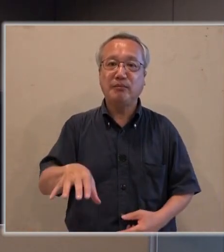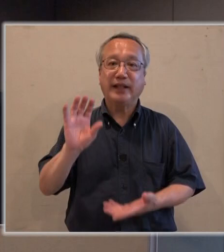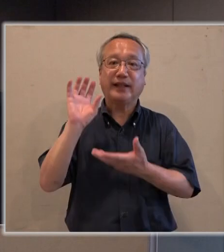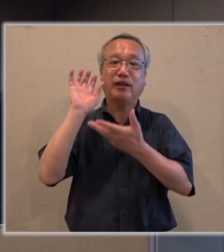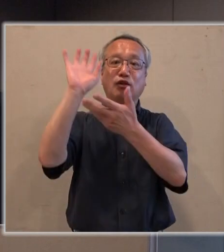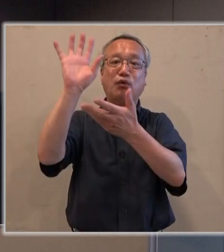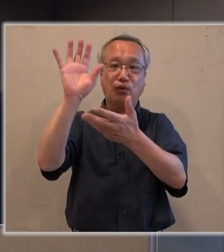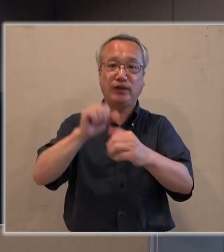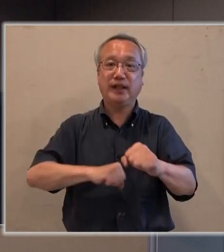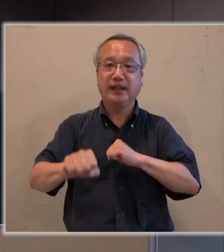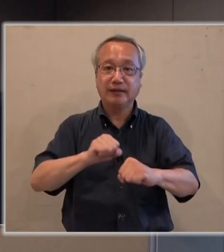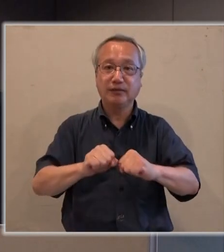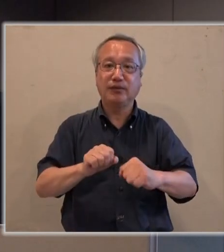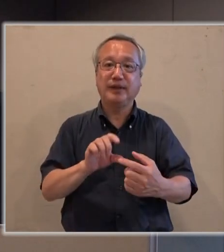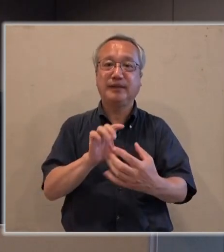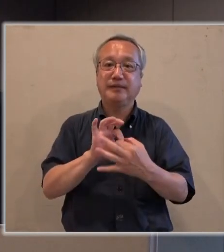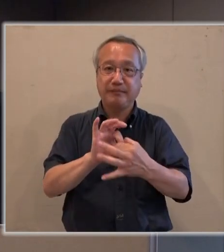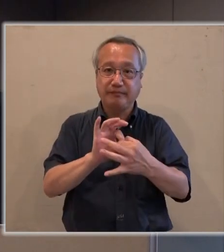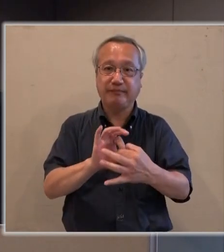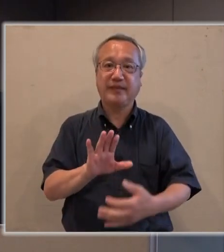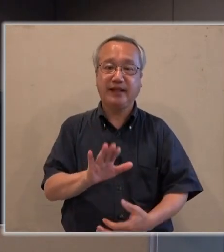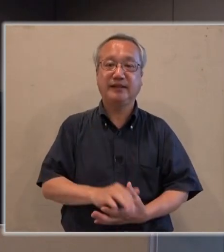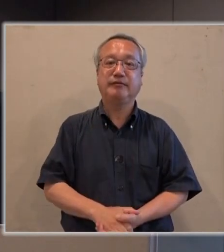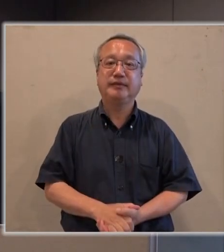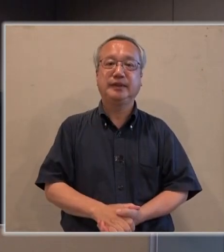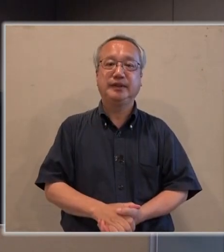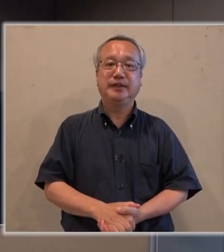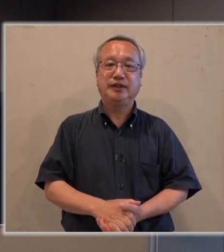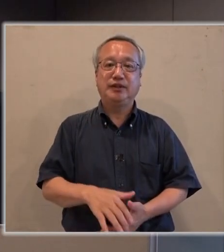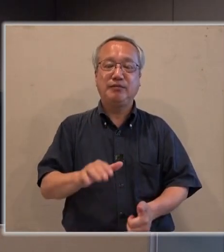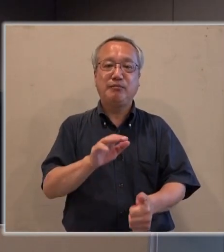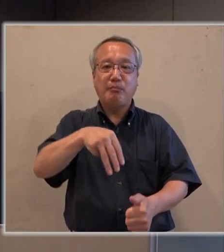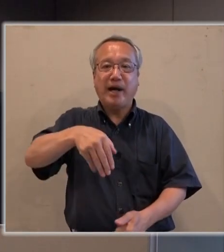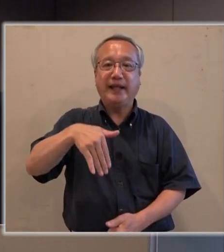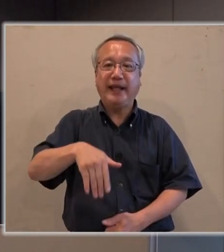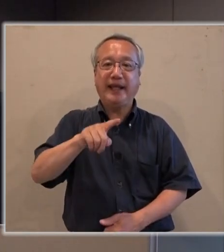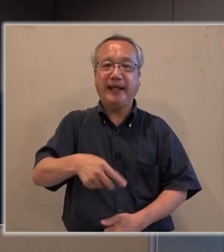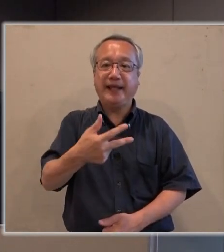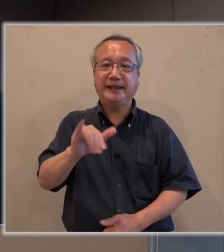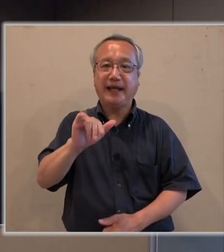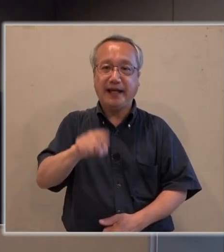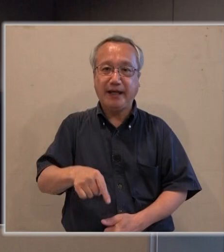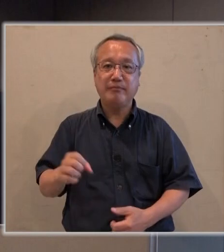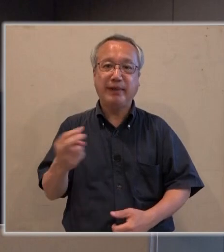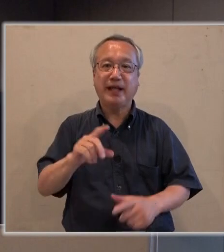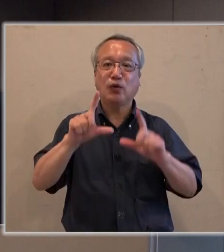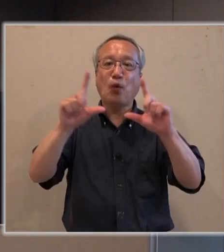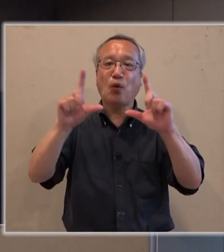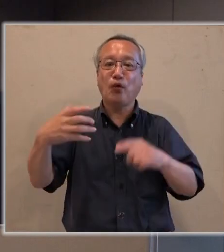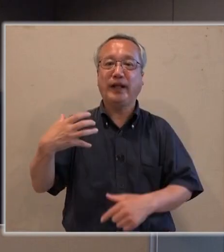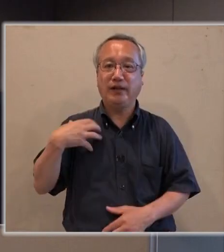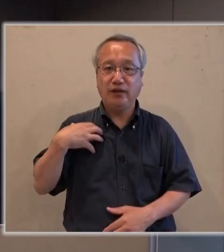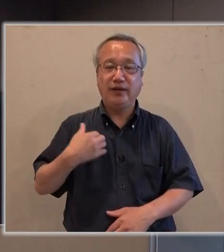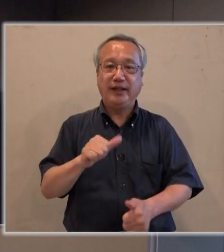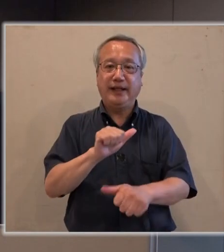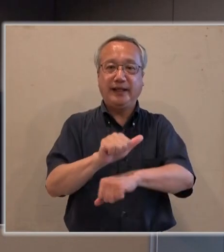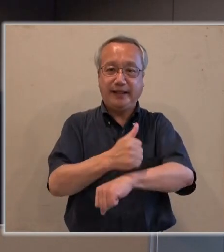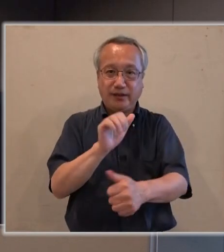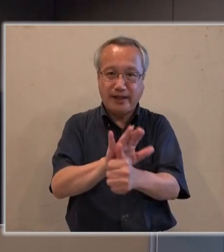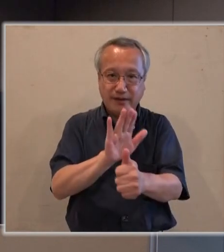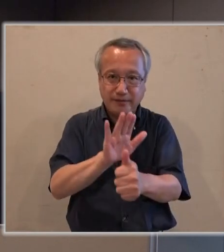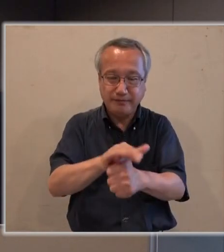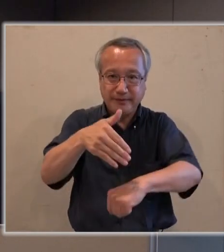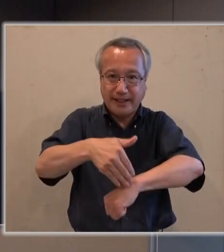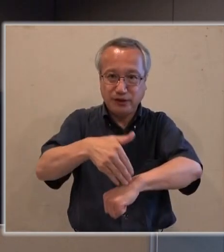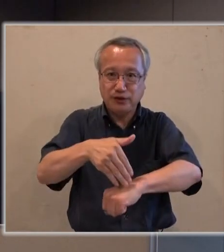動です。車椅子スポーツクラブのマネージャー兼広報として、毎月の選手の練習会のサポート、大会や